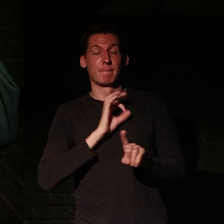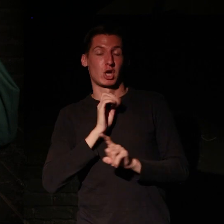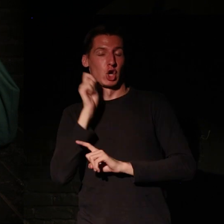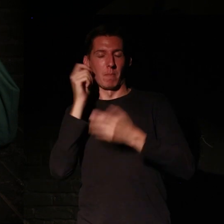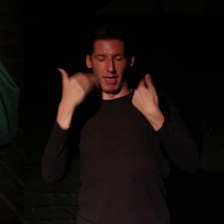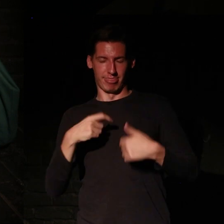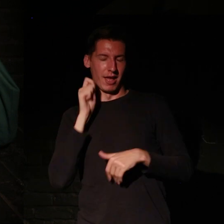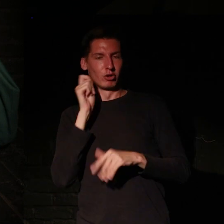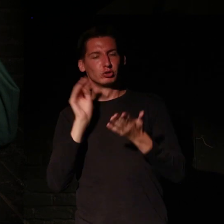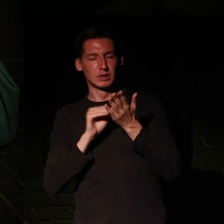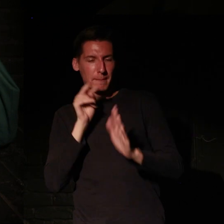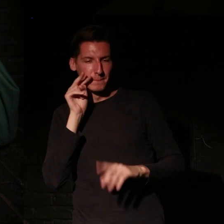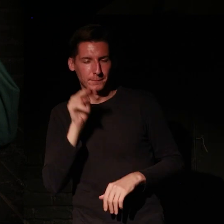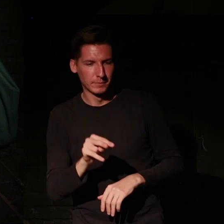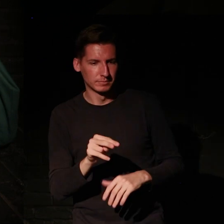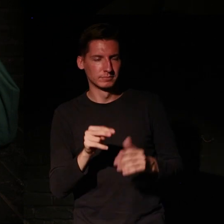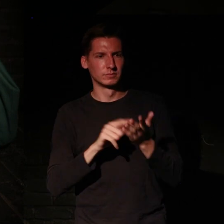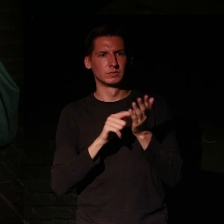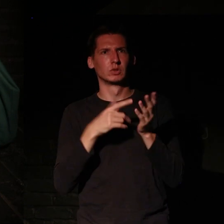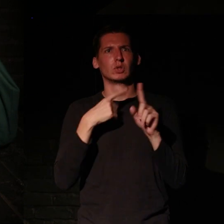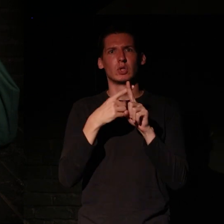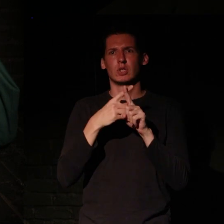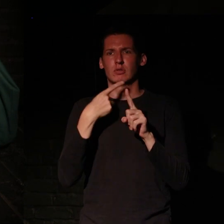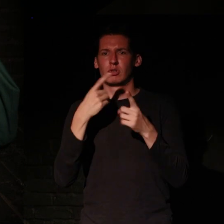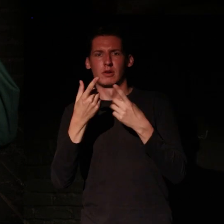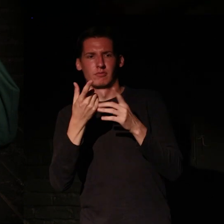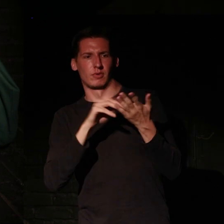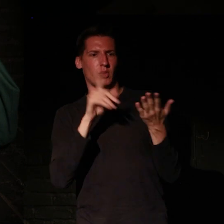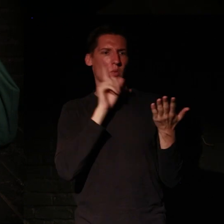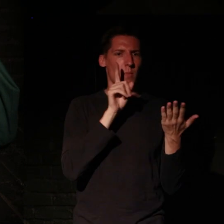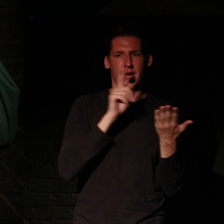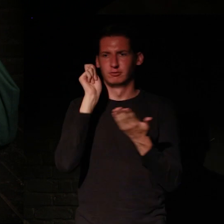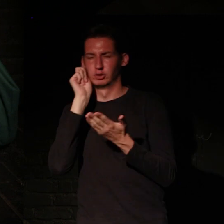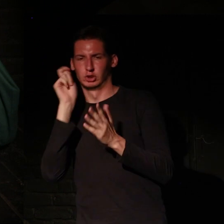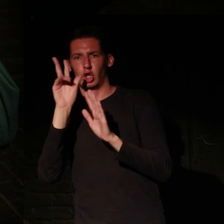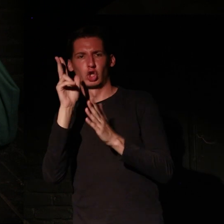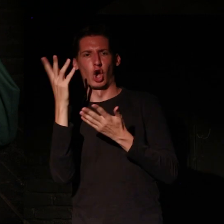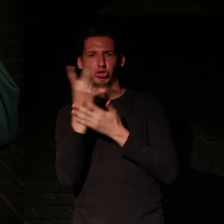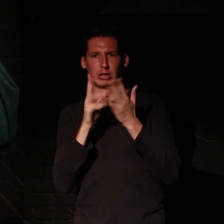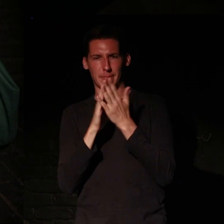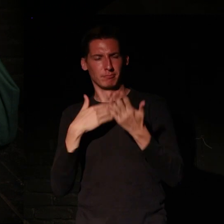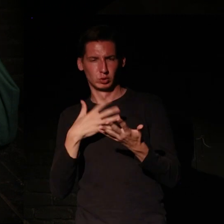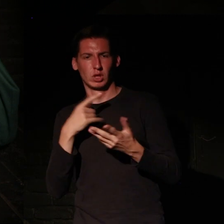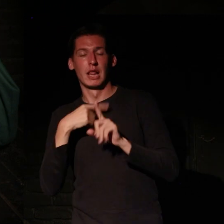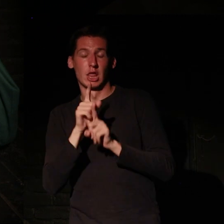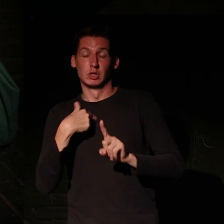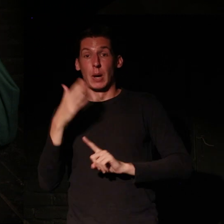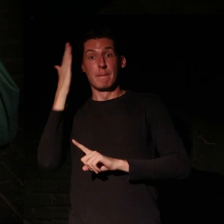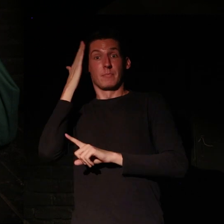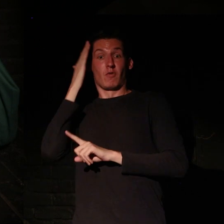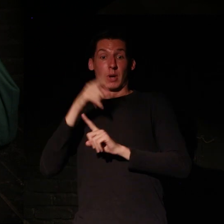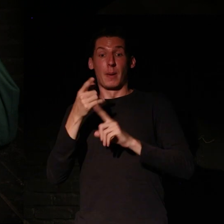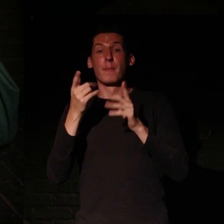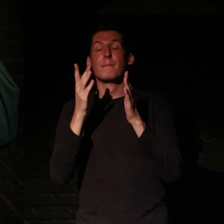doświadczenie jest zupełnie inne niż mężczyzn czytających Biblię, ale też mam świadomość, że Biblia powstała